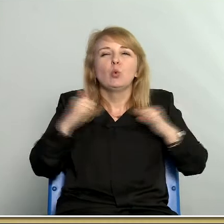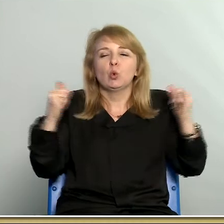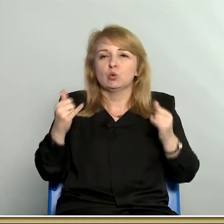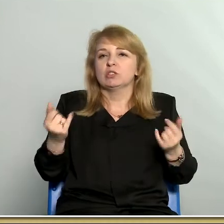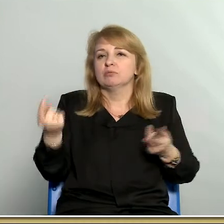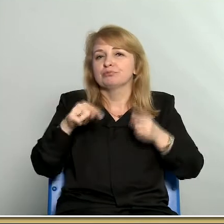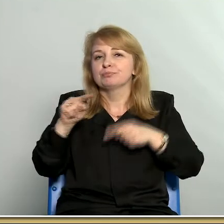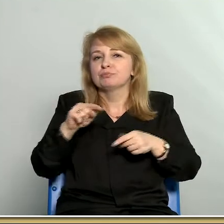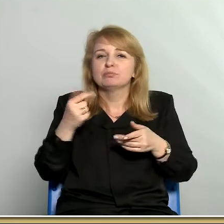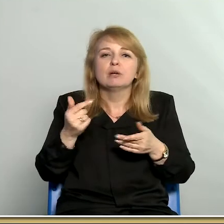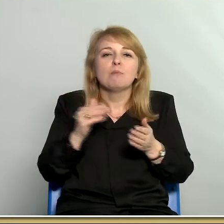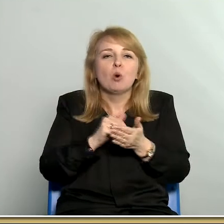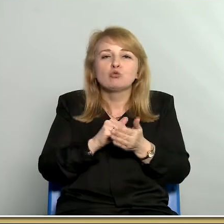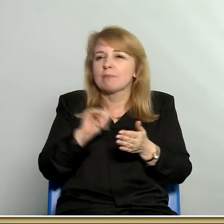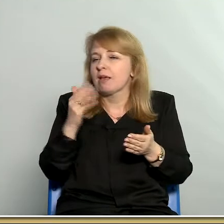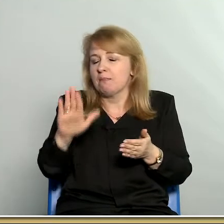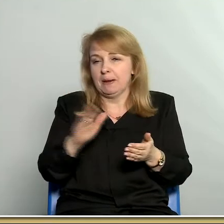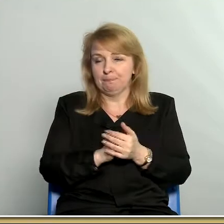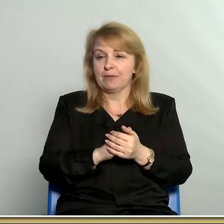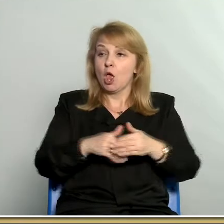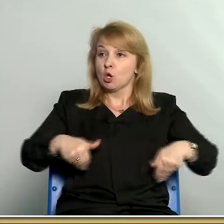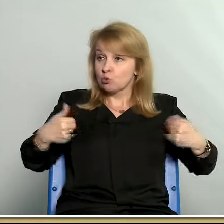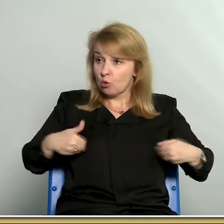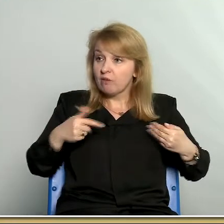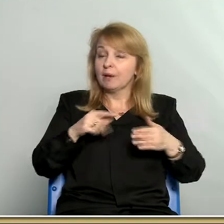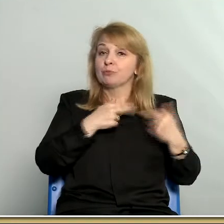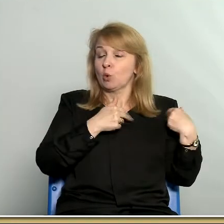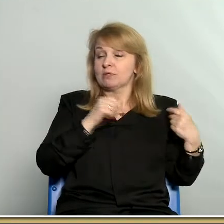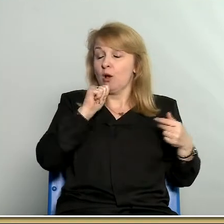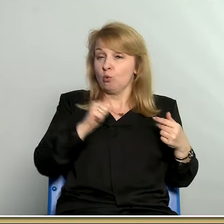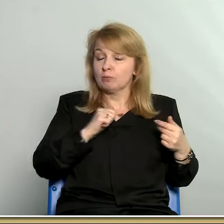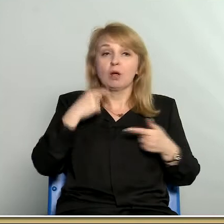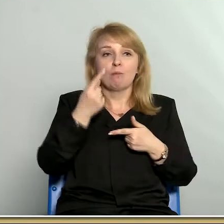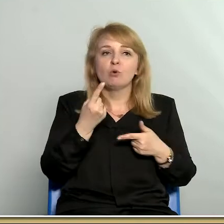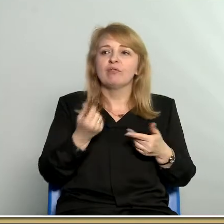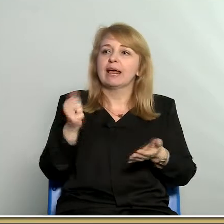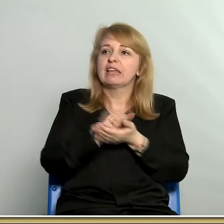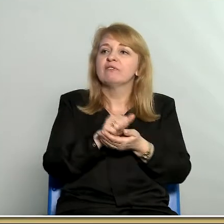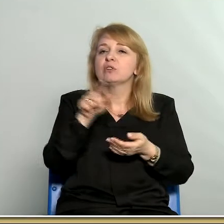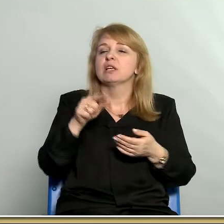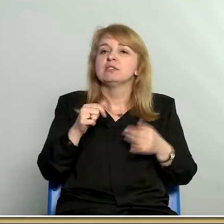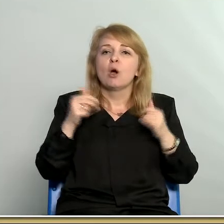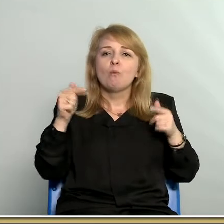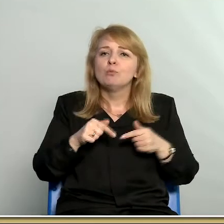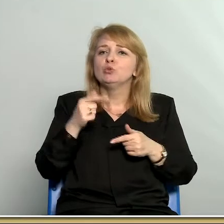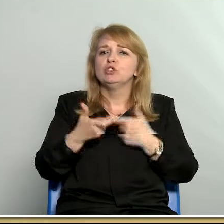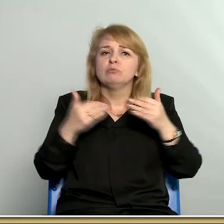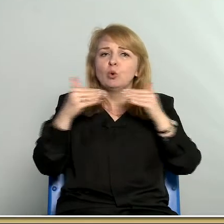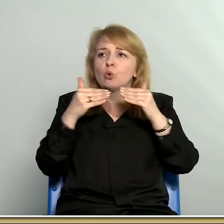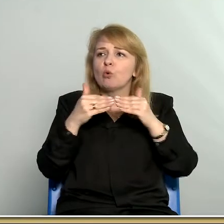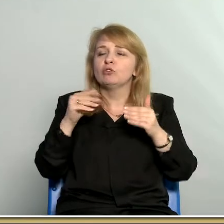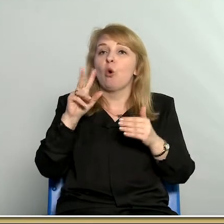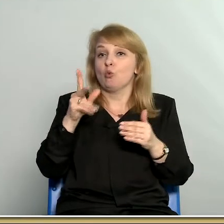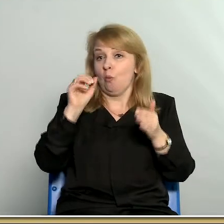pójść. Ważne jest, że przy zdrowiu Komisja Europejska mówi, aby inwestycje te wychodziły naprzeciw deficytom i potrzebom